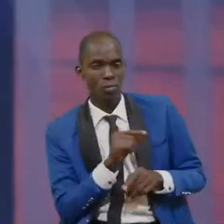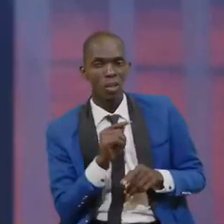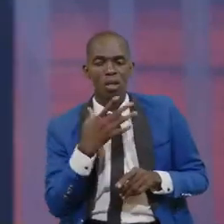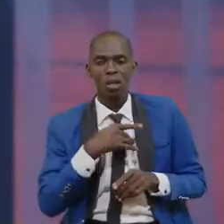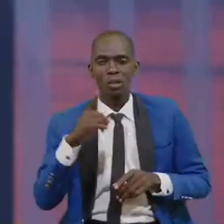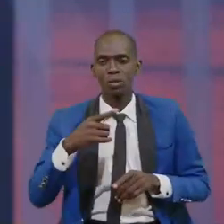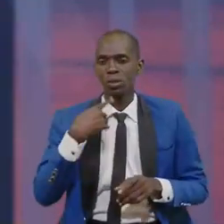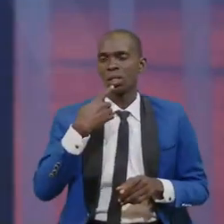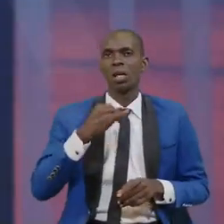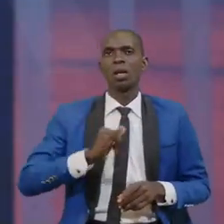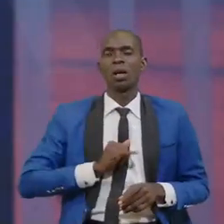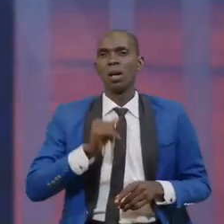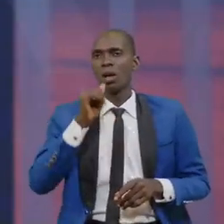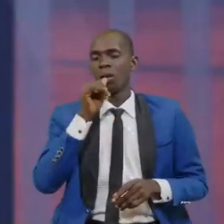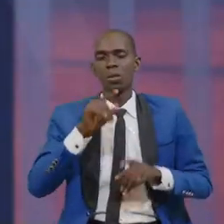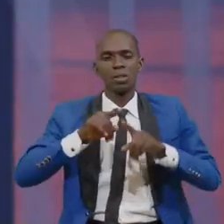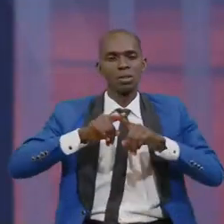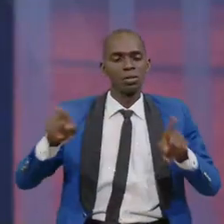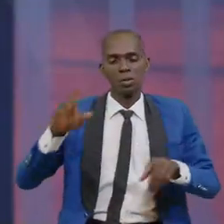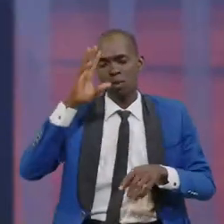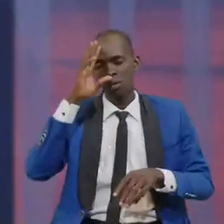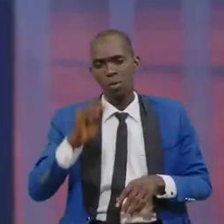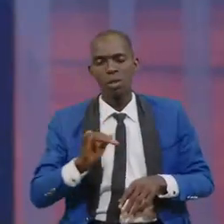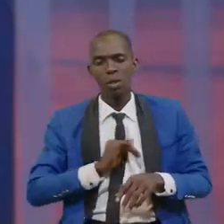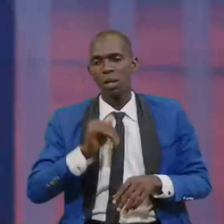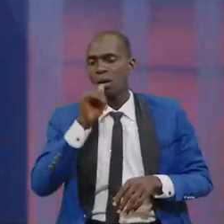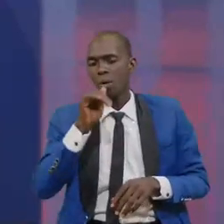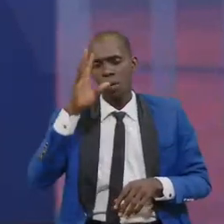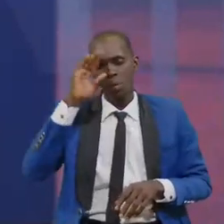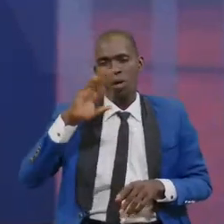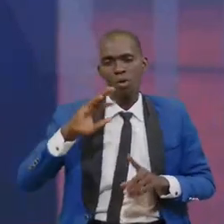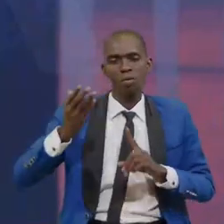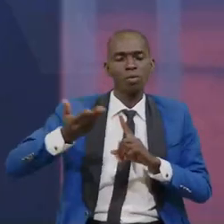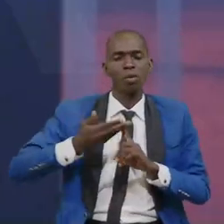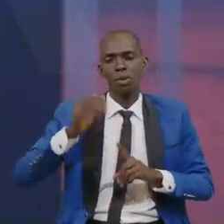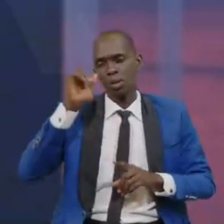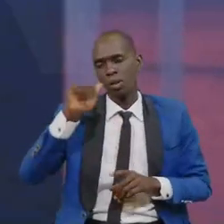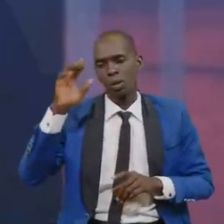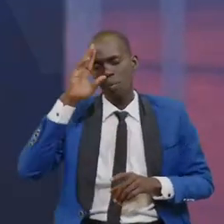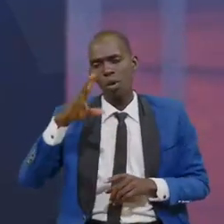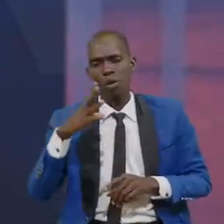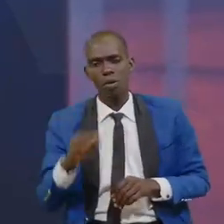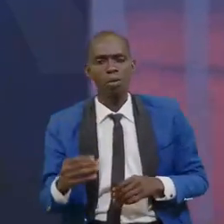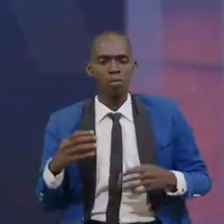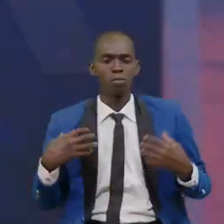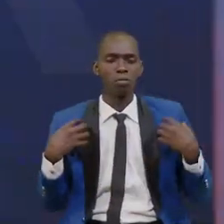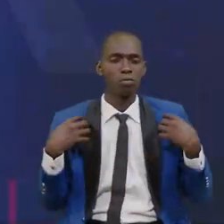un homme de conviction, un homme de courage, et voici là où je tiens